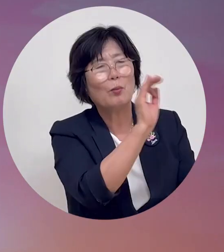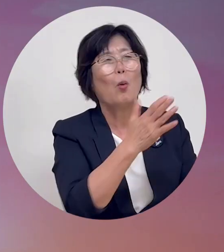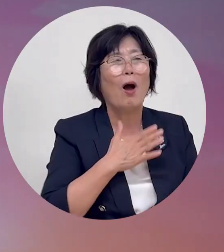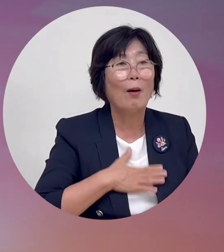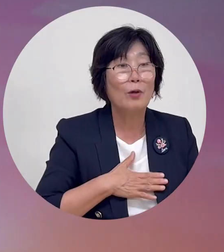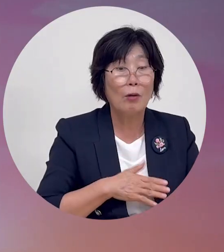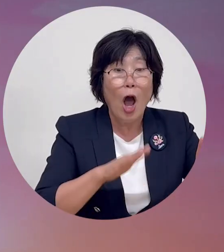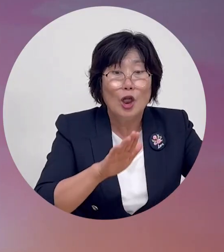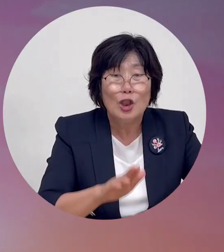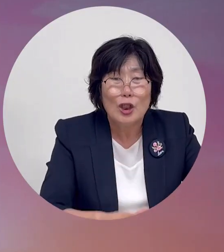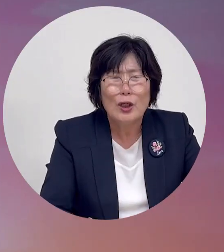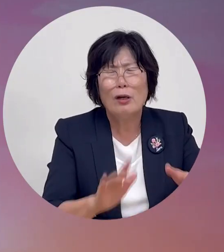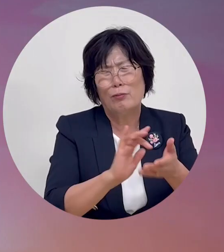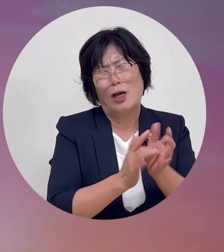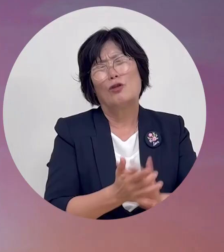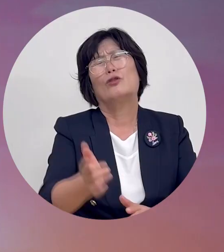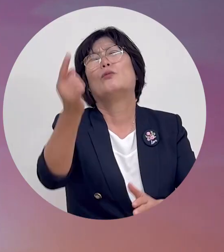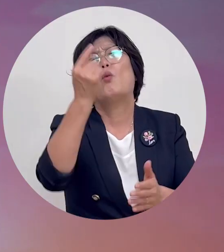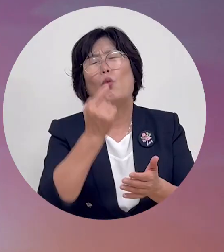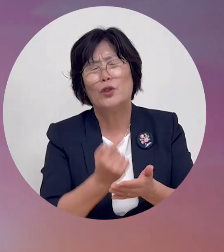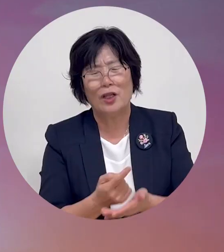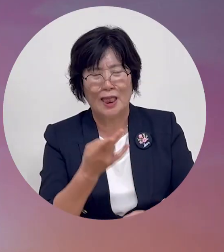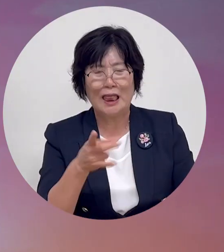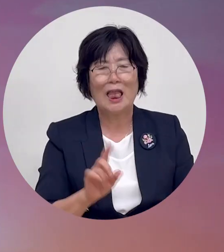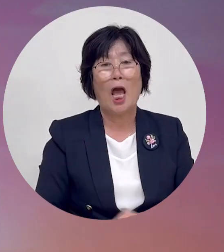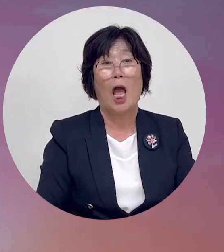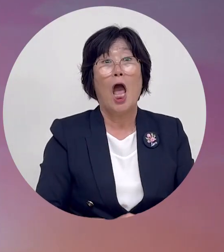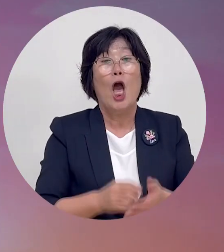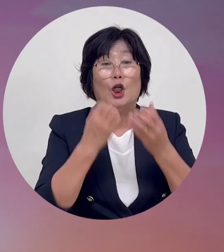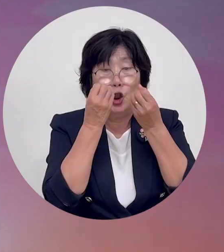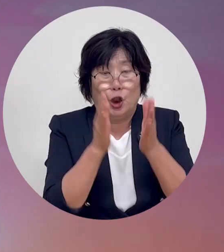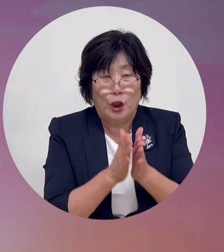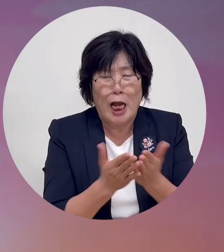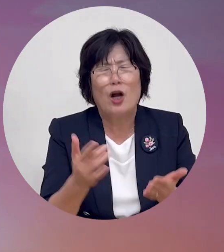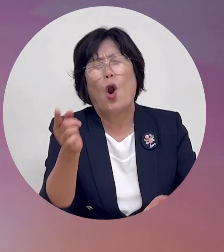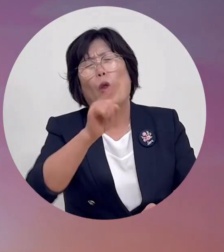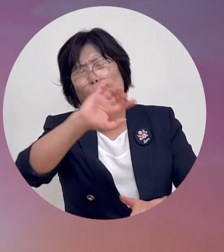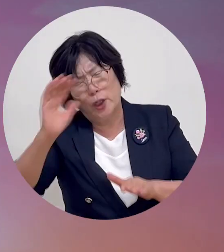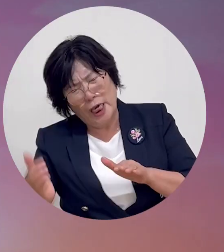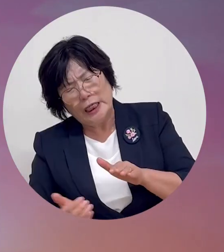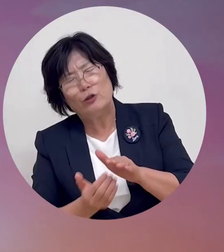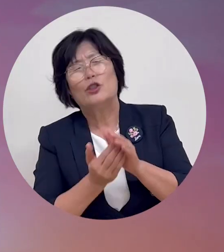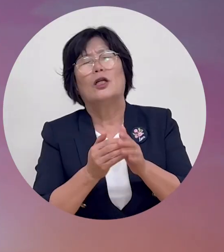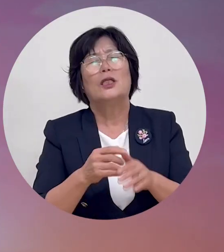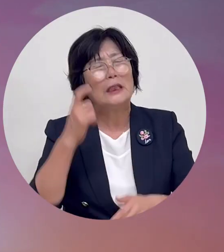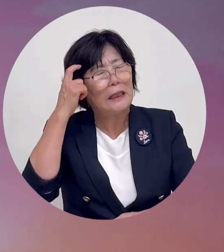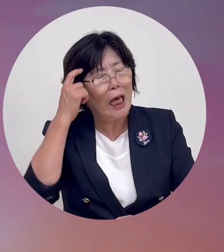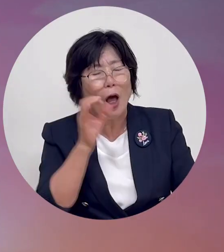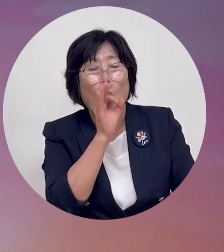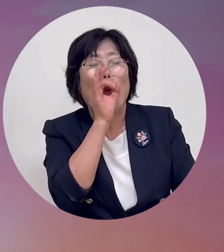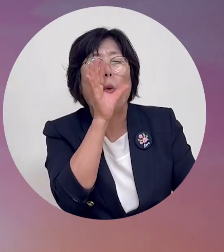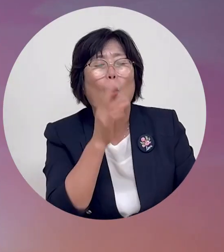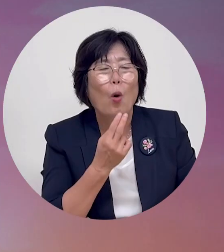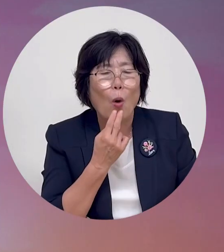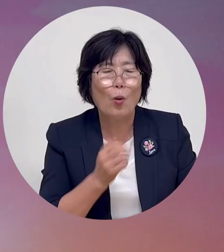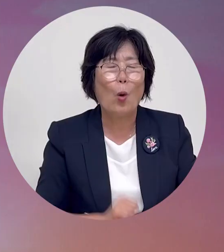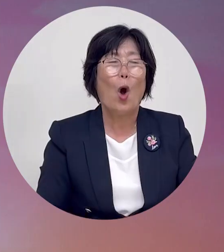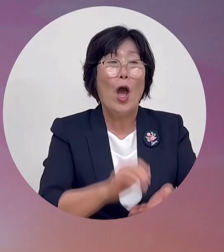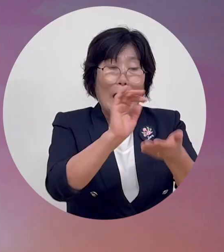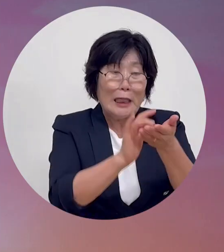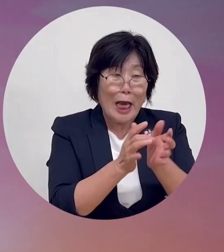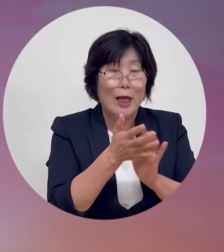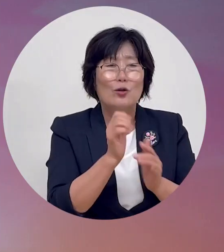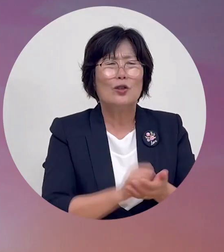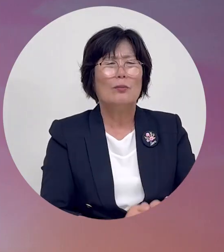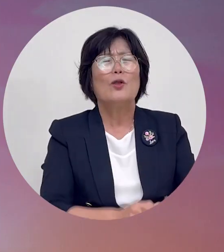예수님이 오셔서 신약에 어떻게 이루셨는가는 생각하지도 않고, 그러니까 예수님 이야기하면 왜